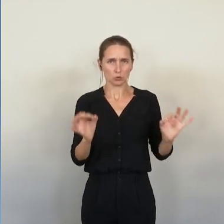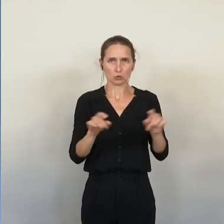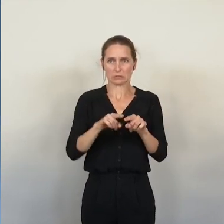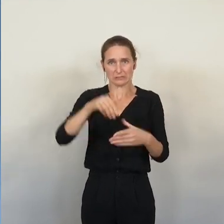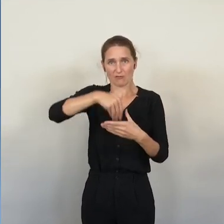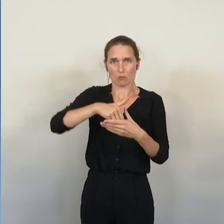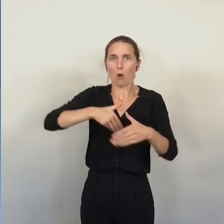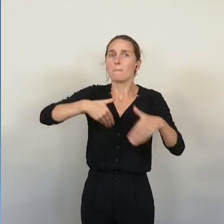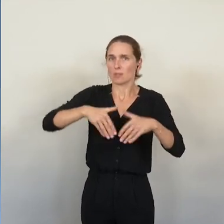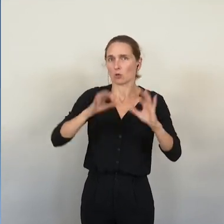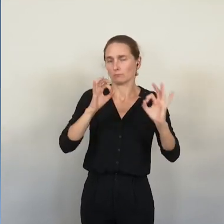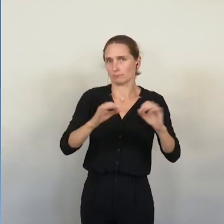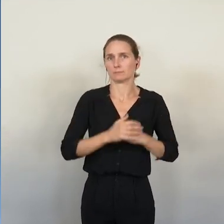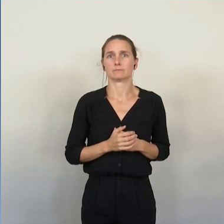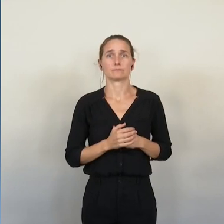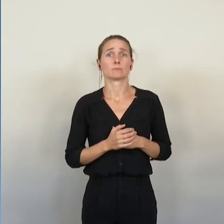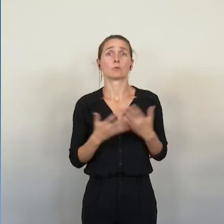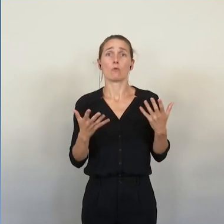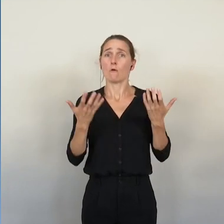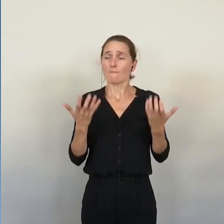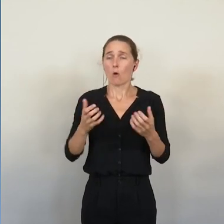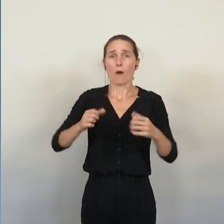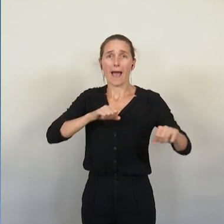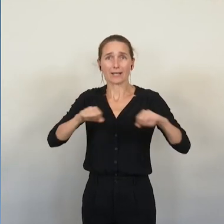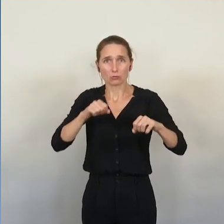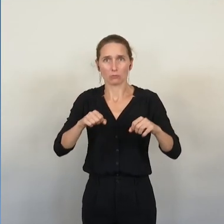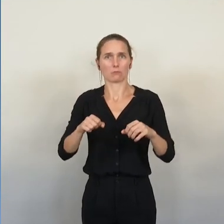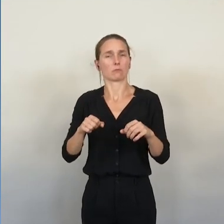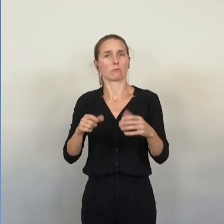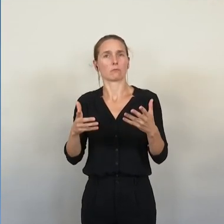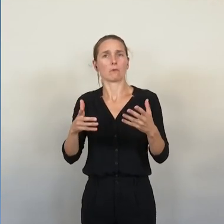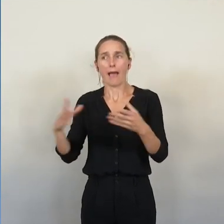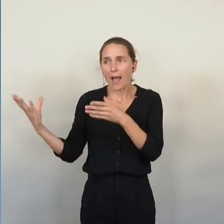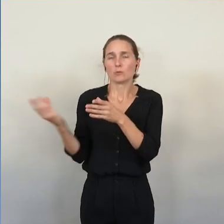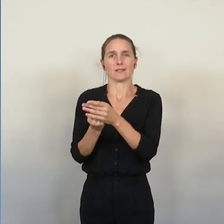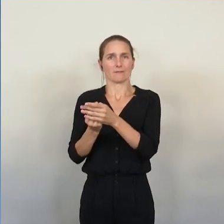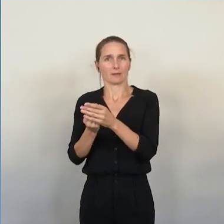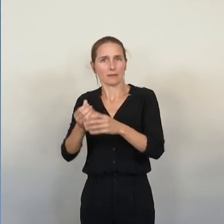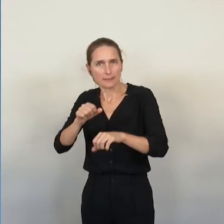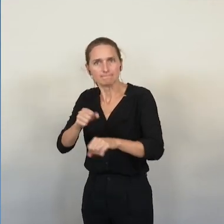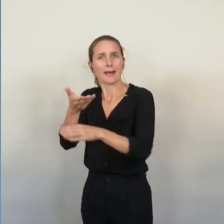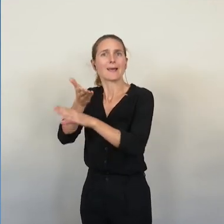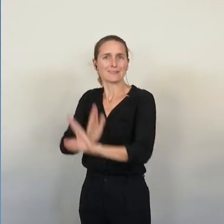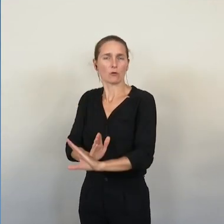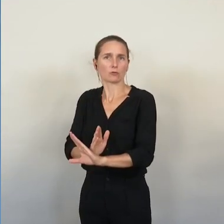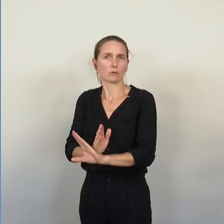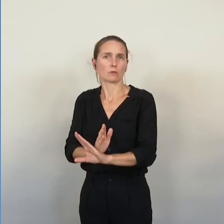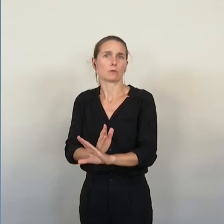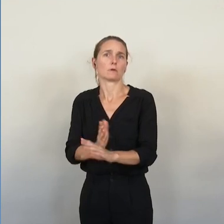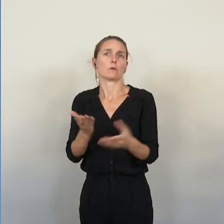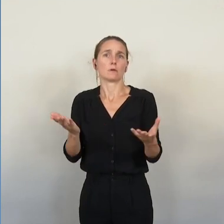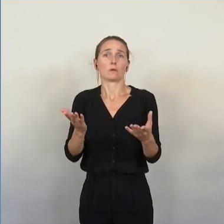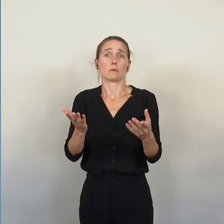durable inclusive et résiliante grâce à l'action territorialisée dont nous avons parlé dans la la délibération précédente sur les maisons des